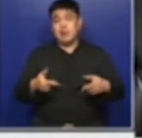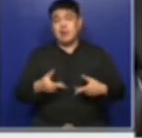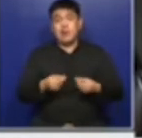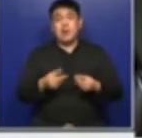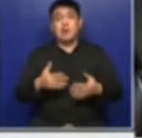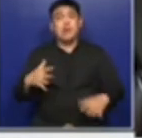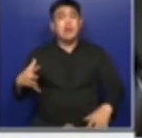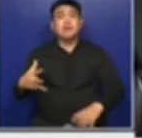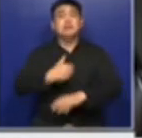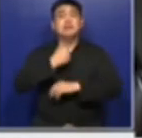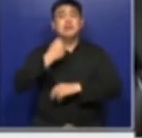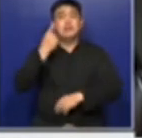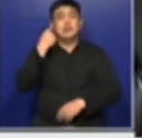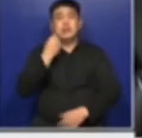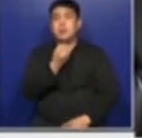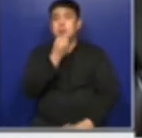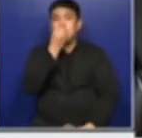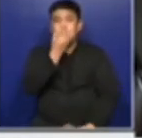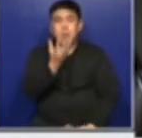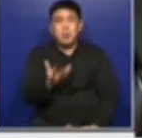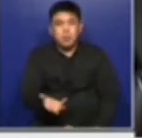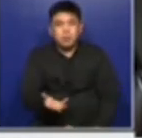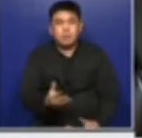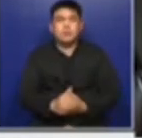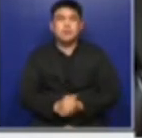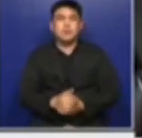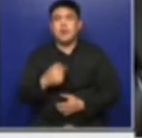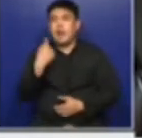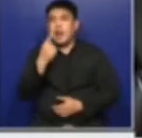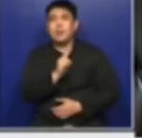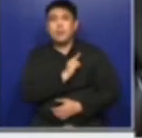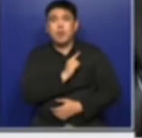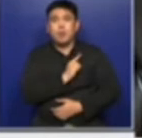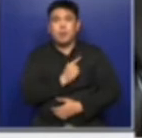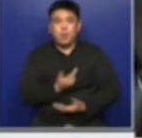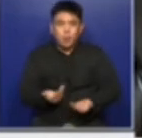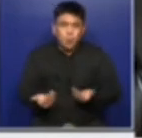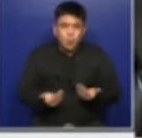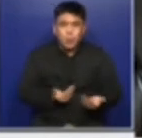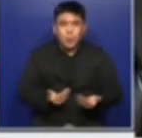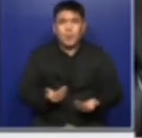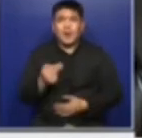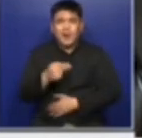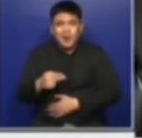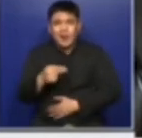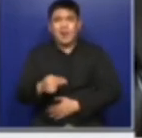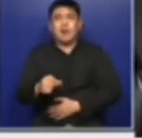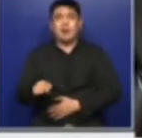ยังหนังซ้ำมีดอกเบี้ยอีกเมื่อมีดอกเบี้ยใครรับผิดชอบครับลูกหลานทายาทรับผิดชอบ